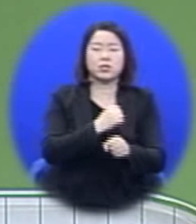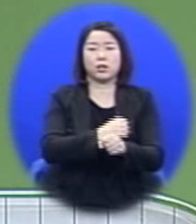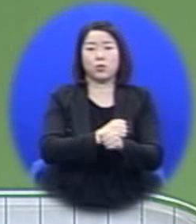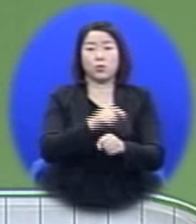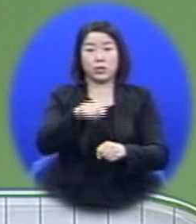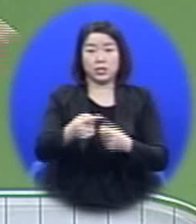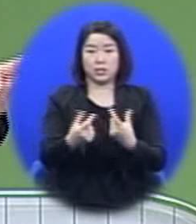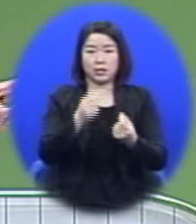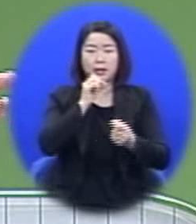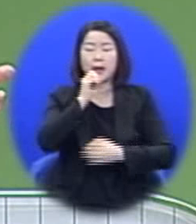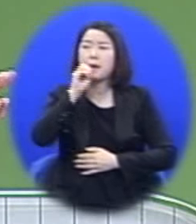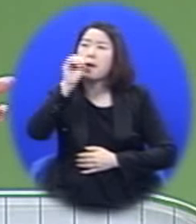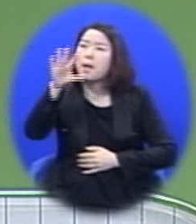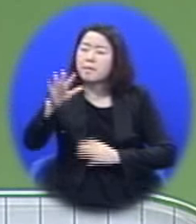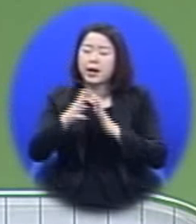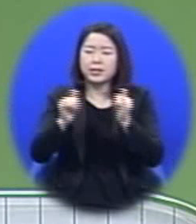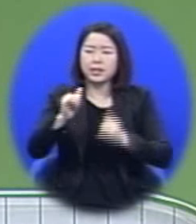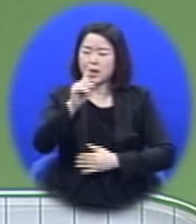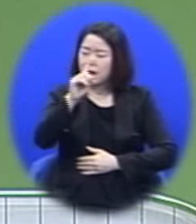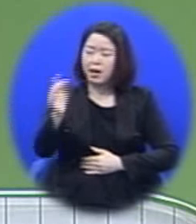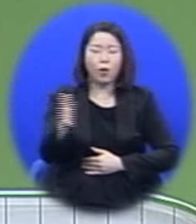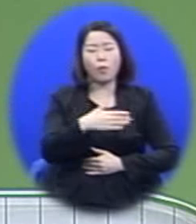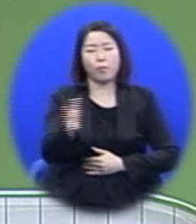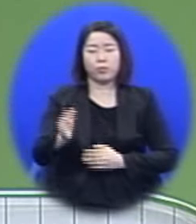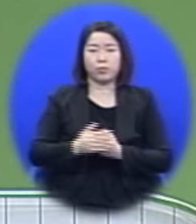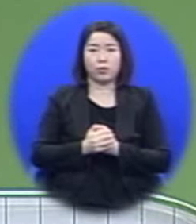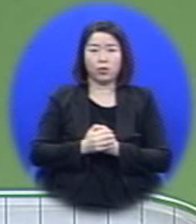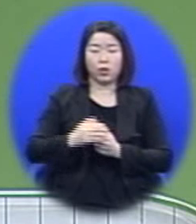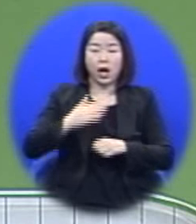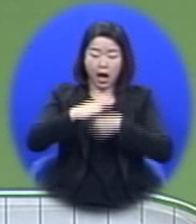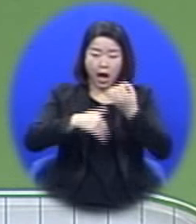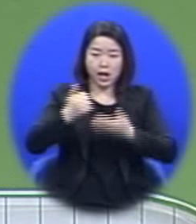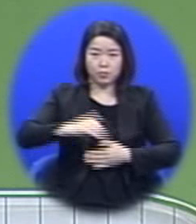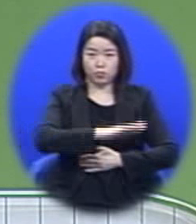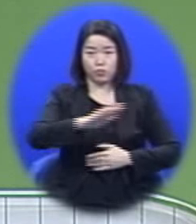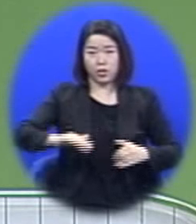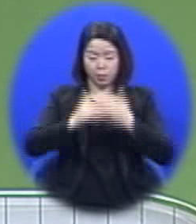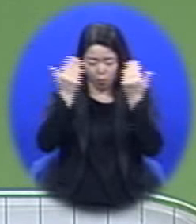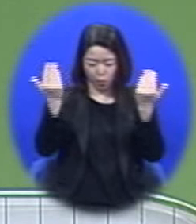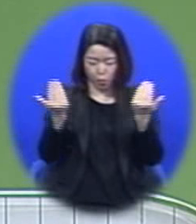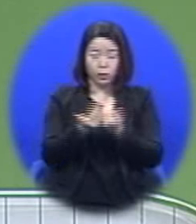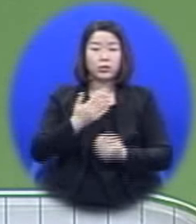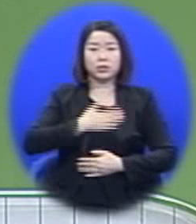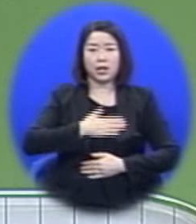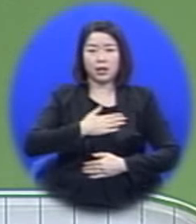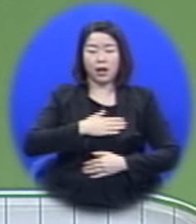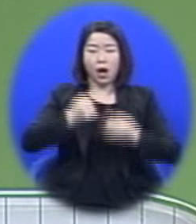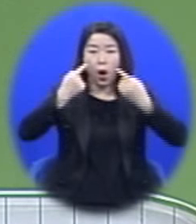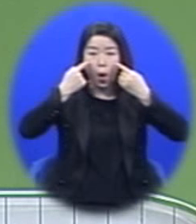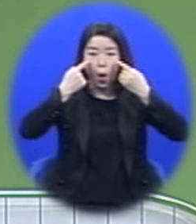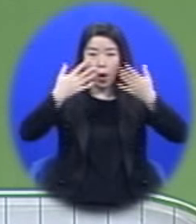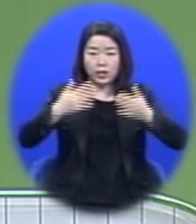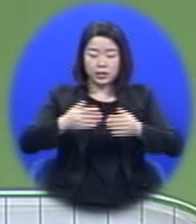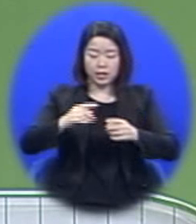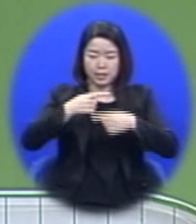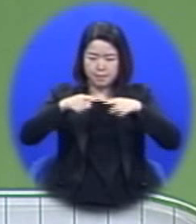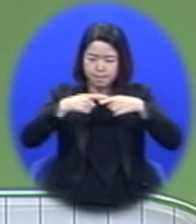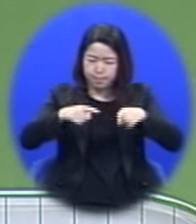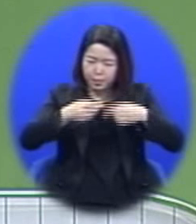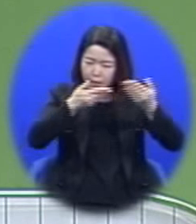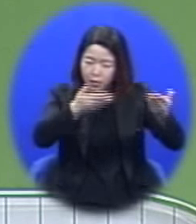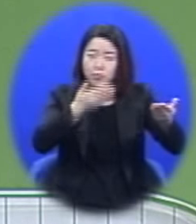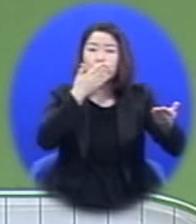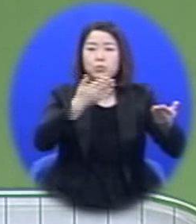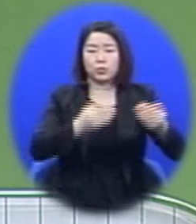이렇게 말할 사람 없습니다. 하나님은 우리의 모든 것을 아십니다. 그리고 정확하게 판단하실 수 있는 분입니다.